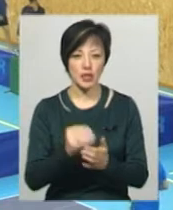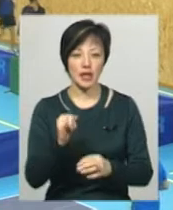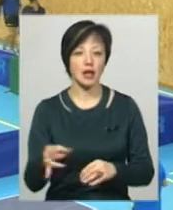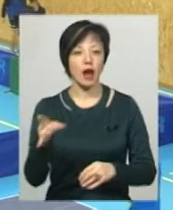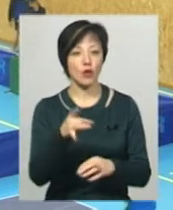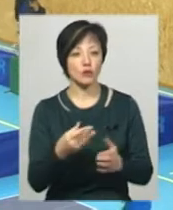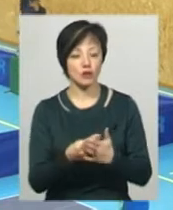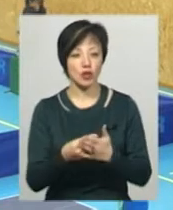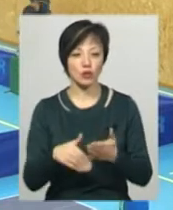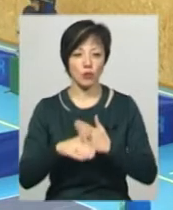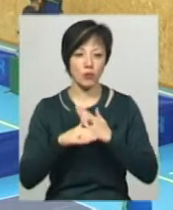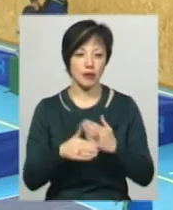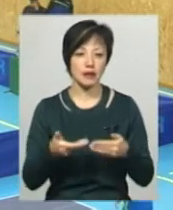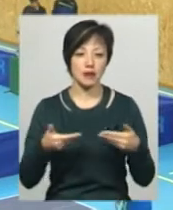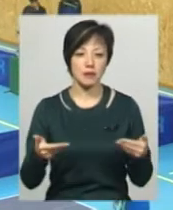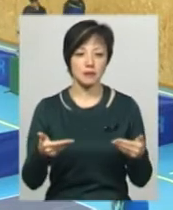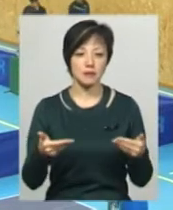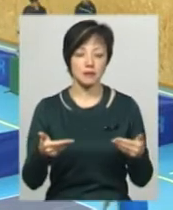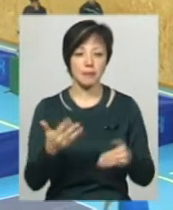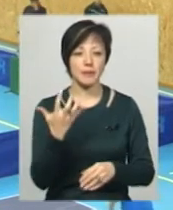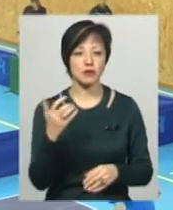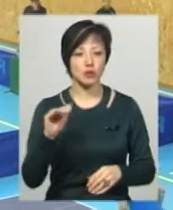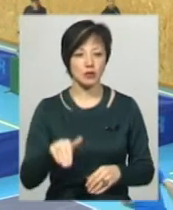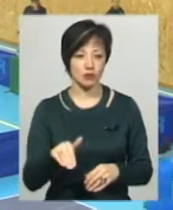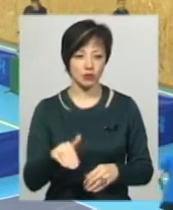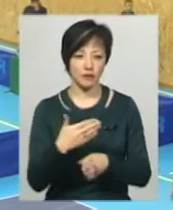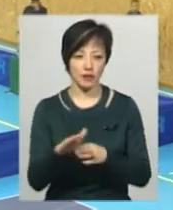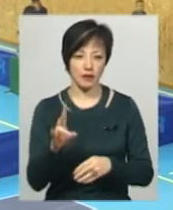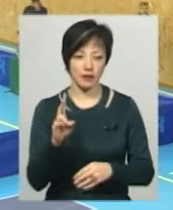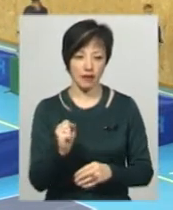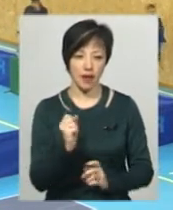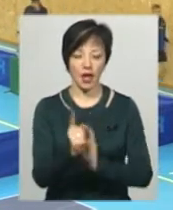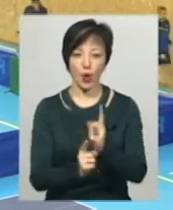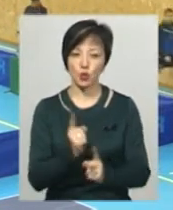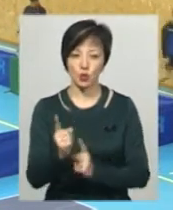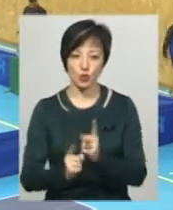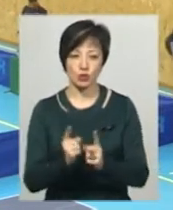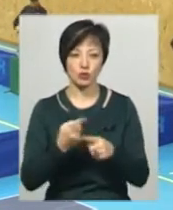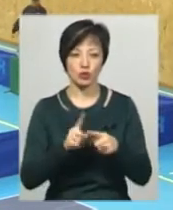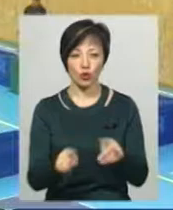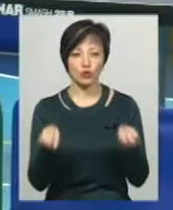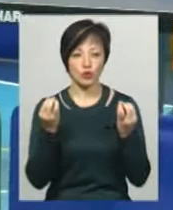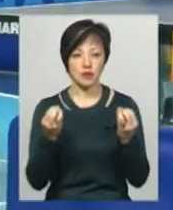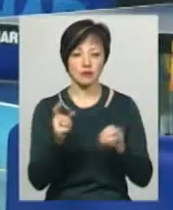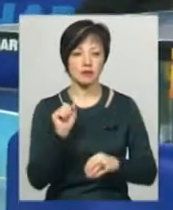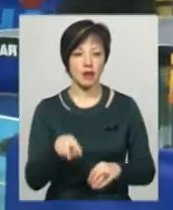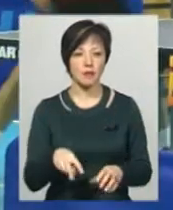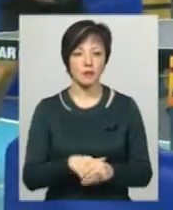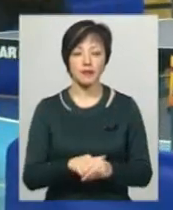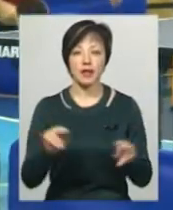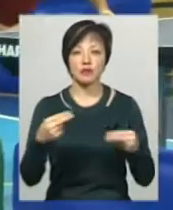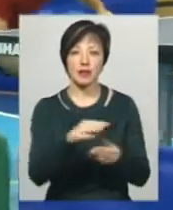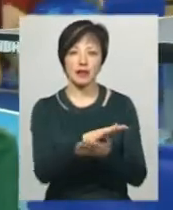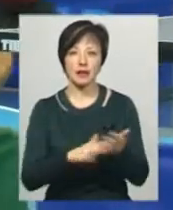районний бюджет допоміг нам 500 тисяч виділив на реконструкцію цього чудесного залу. Чемпіонат